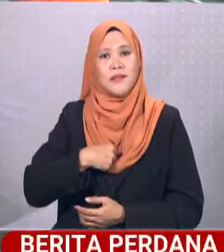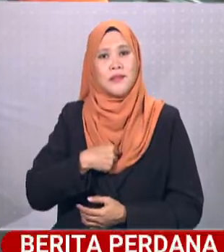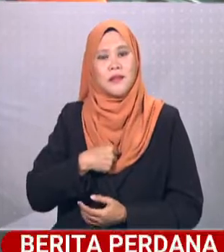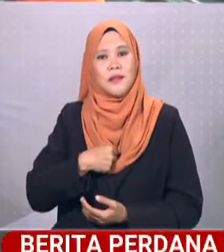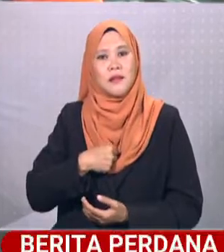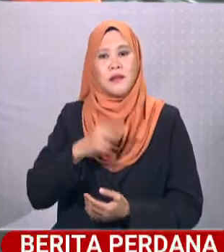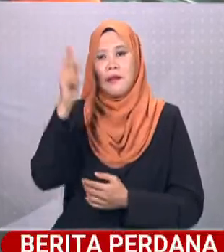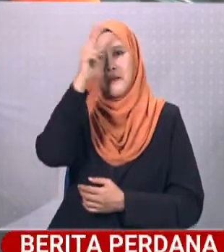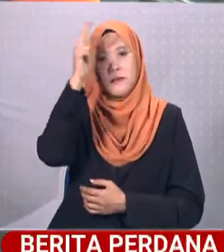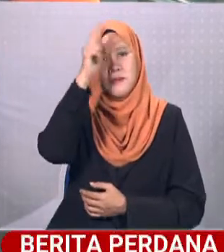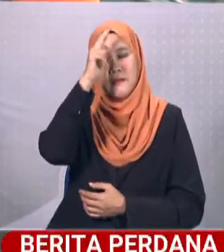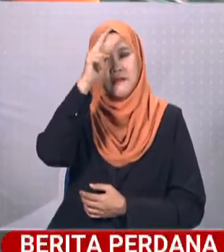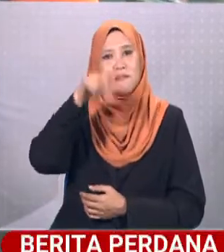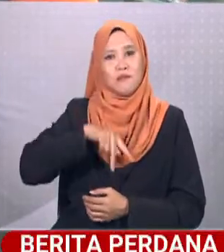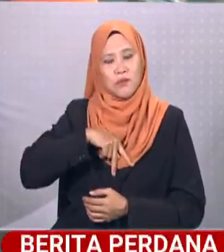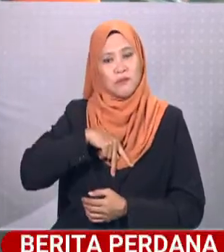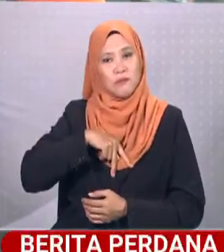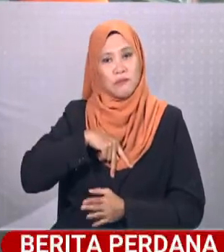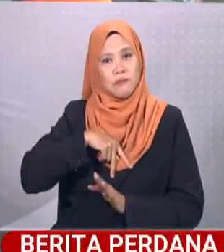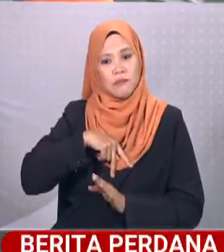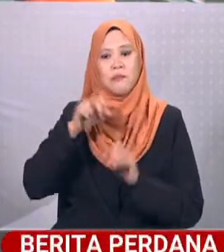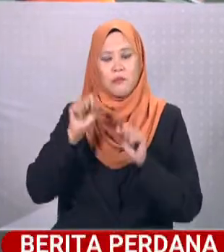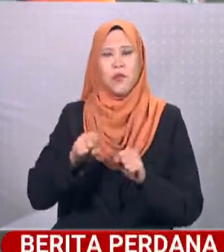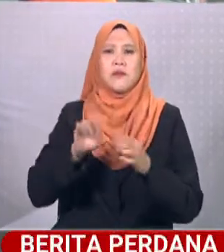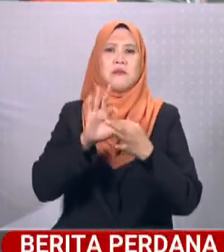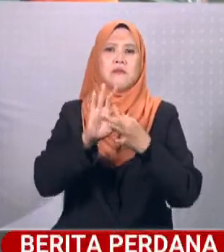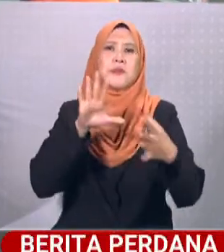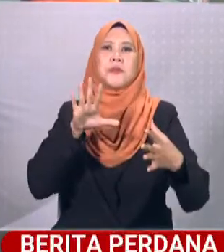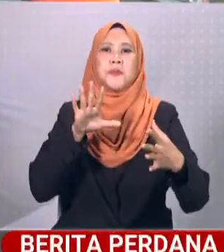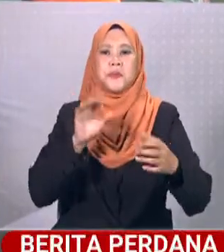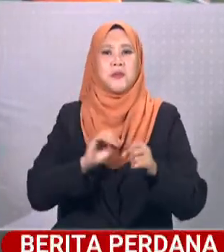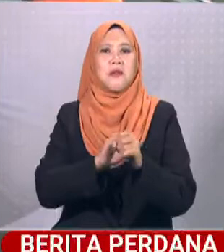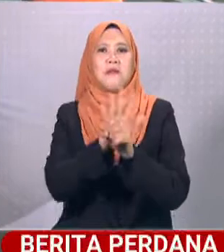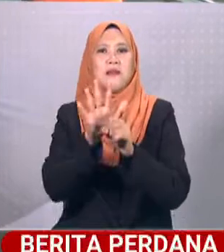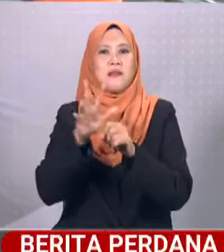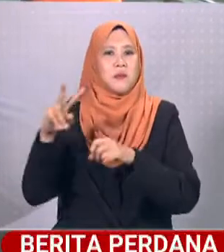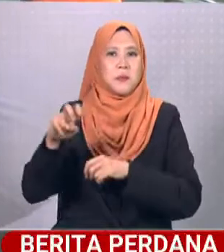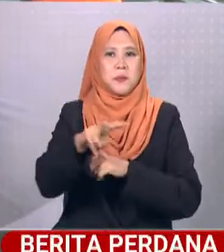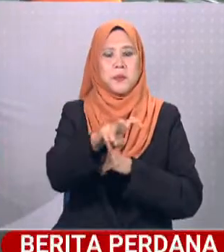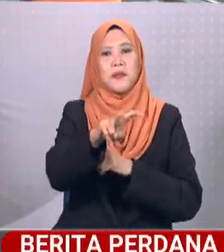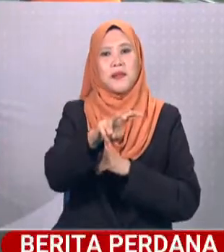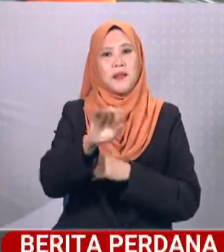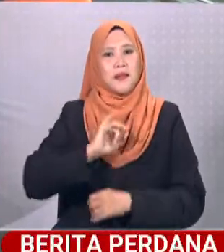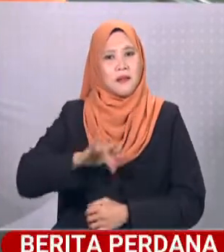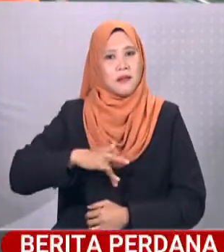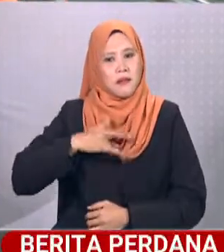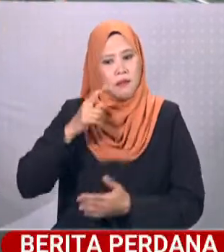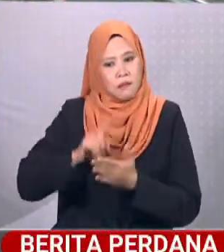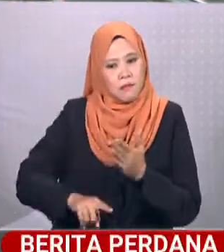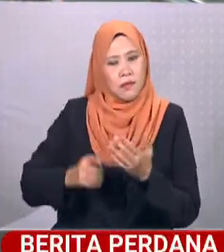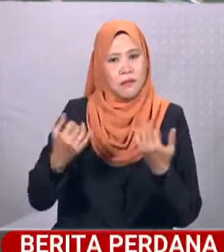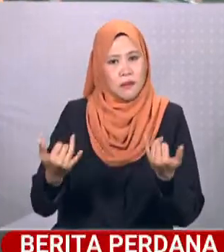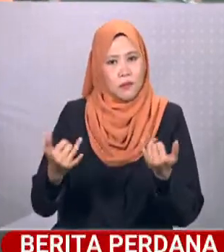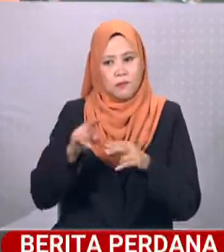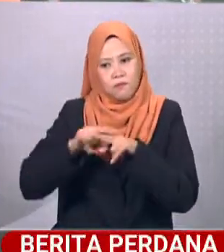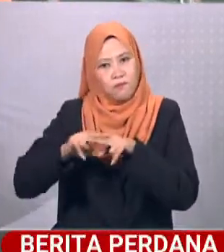as per government punya ni mereka nak putuskan rantaian COVID-19 tu, so saya rasa apa yang prasarana